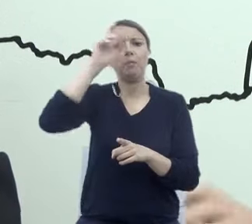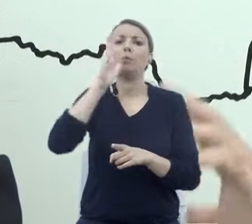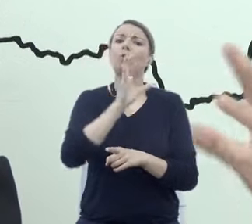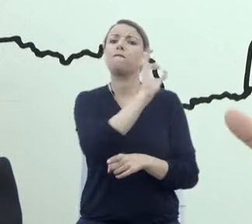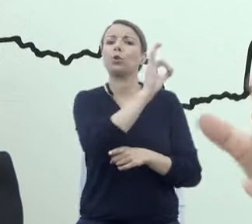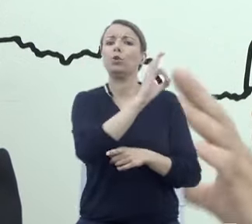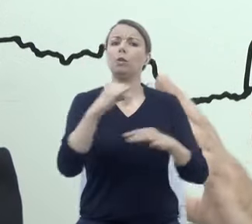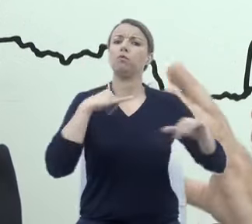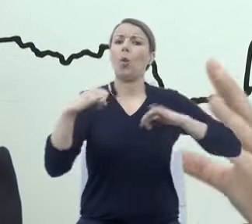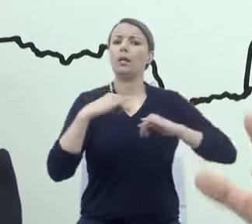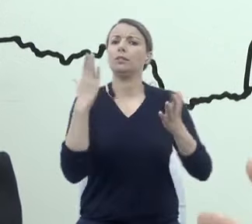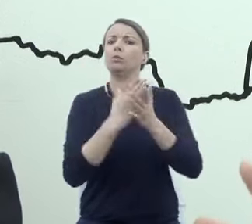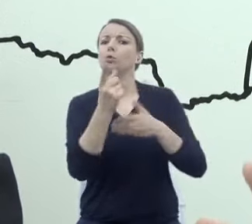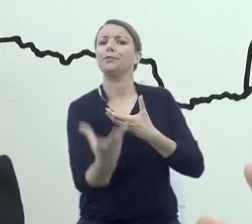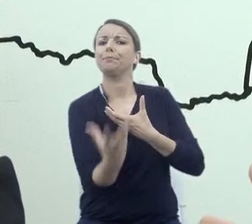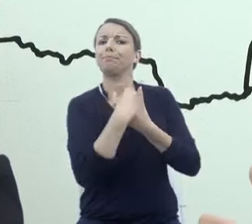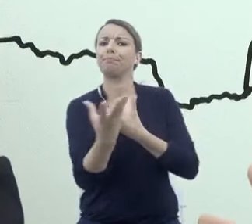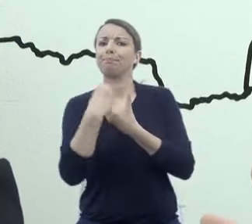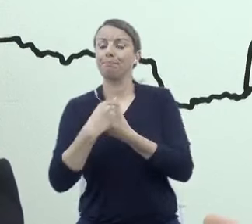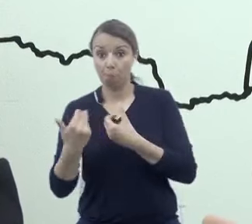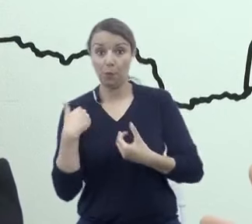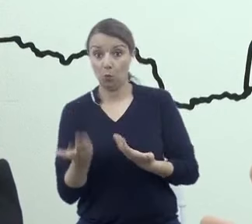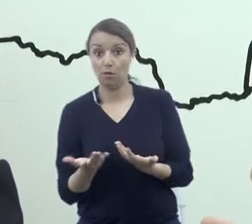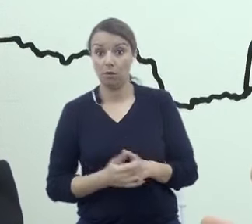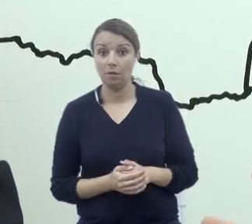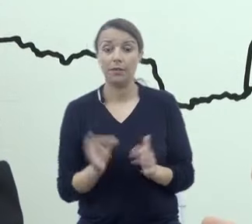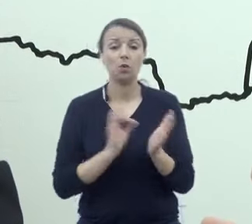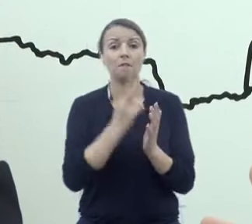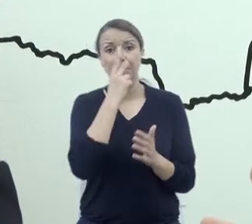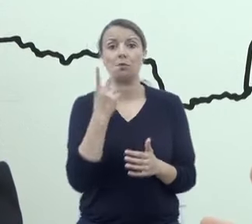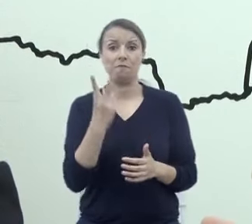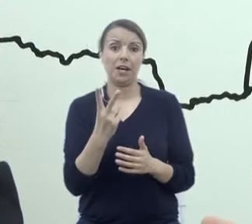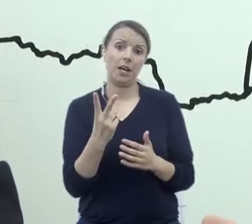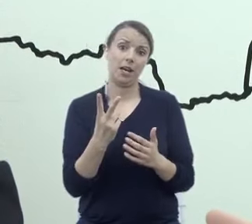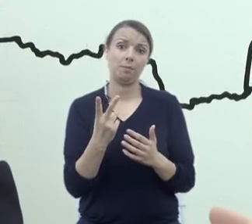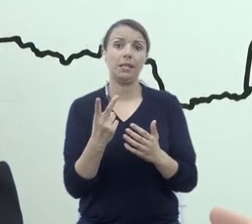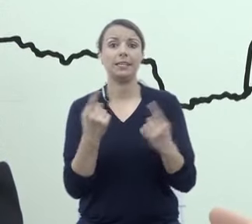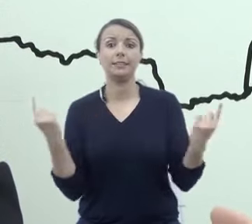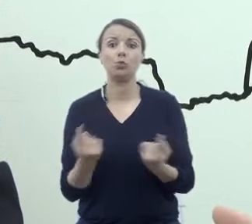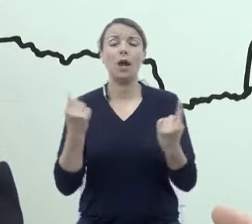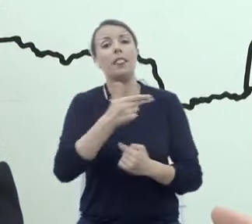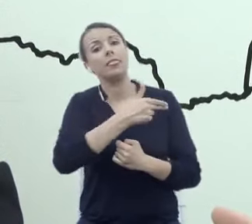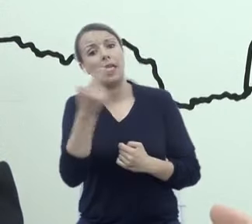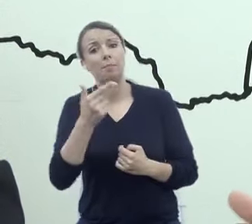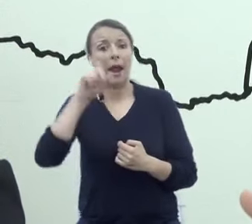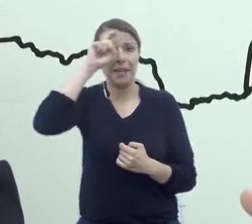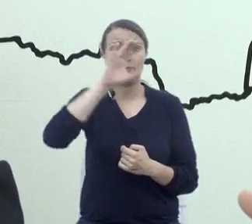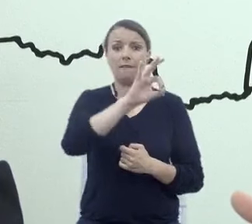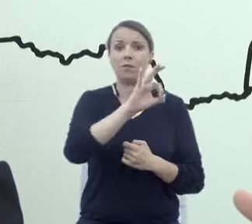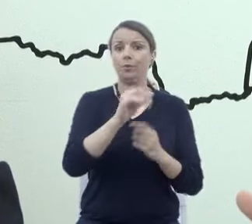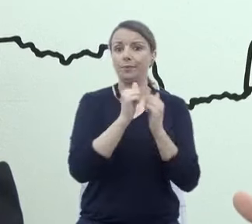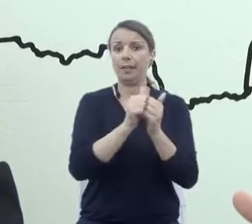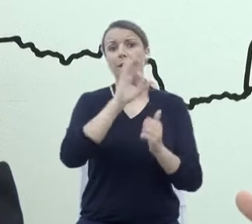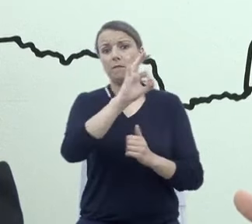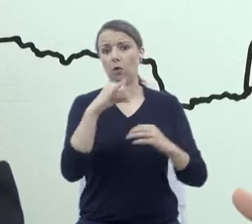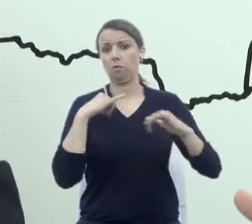reżim. Więc tu mamy jak gdyby dwie narracje na temat roli Niemców, natomiast jedna z opcji